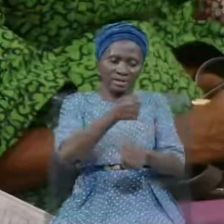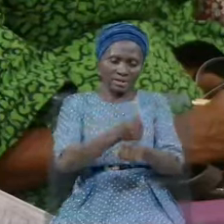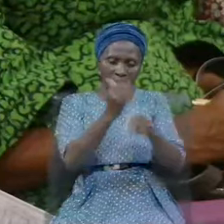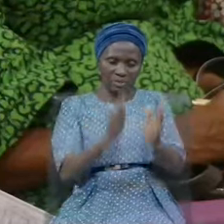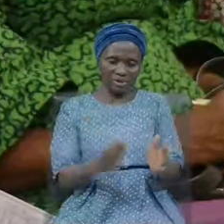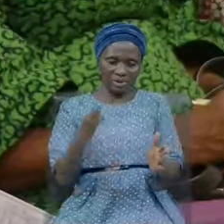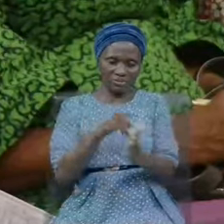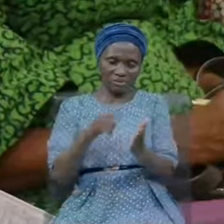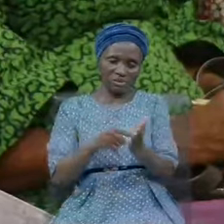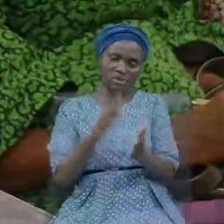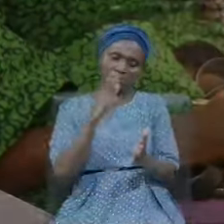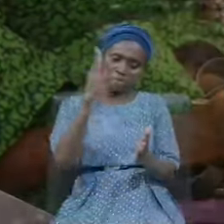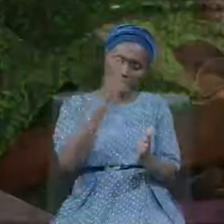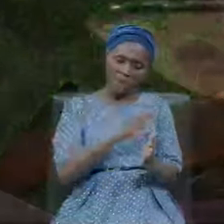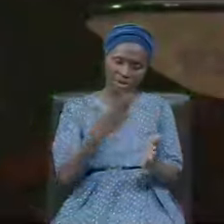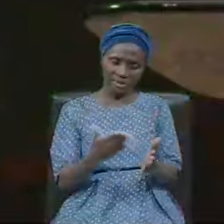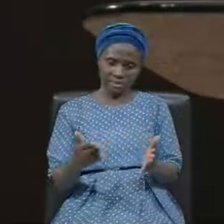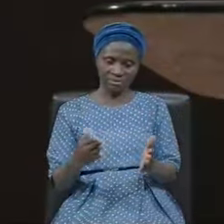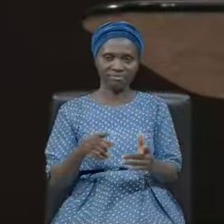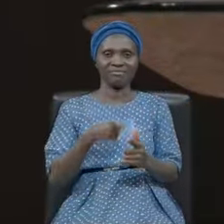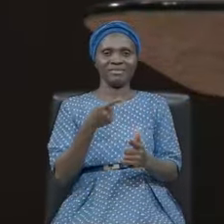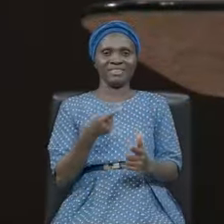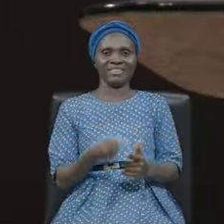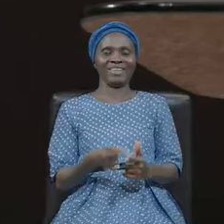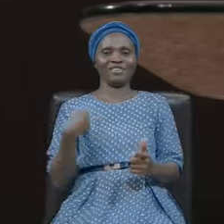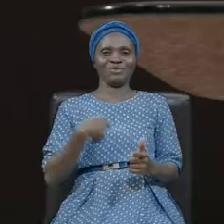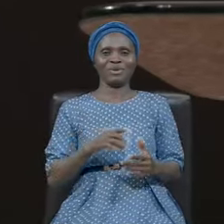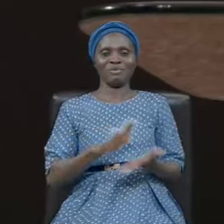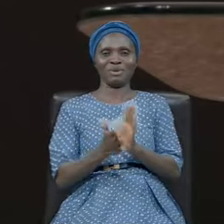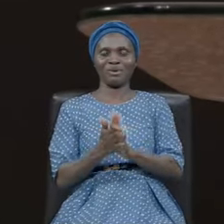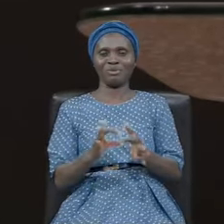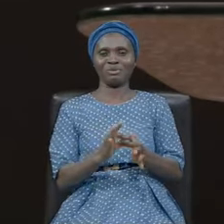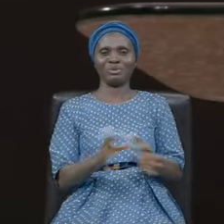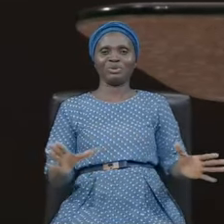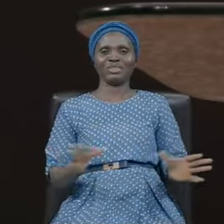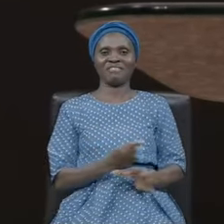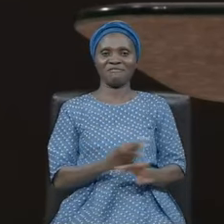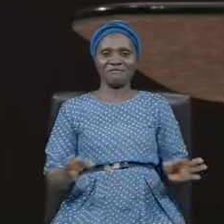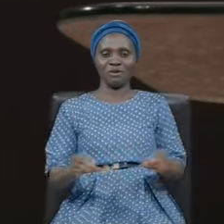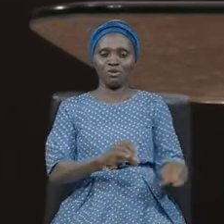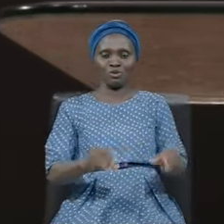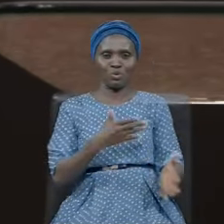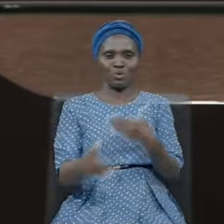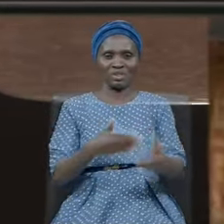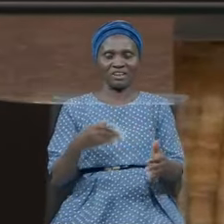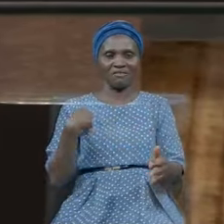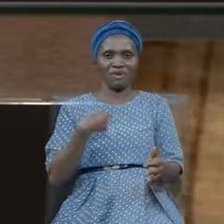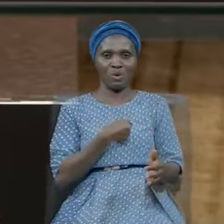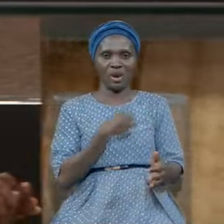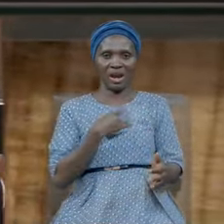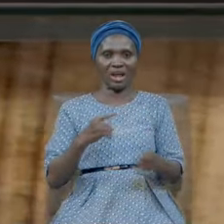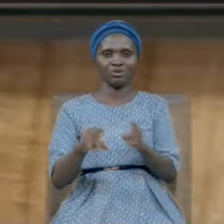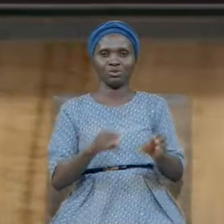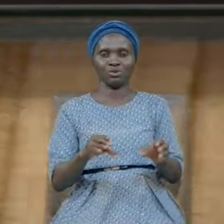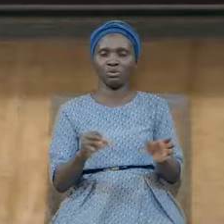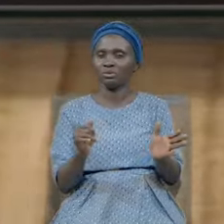on perd. Donc on fait tout ce qu'on veut faire. Ça, ce n'est pas la transparence. Nous allons